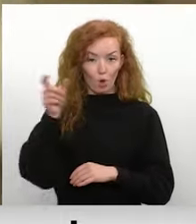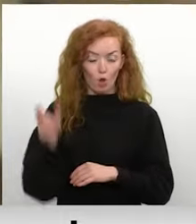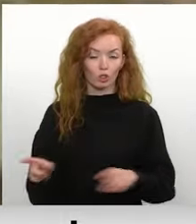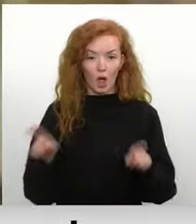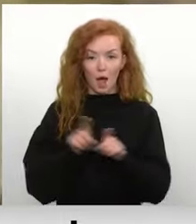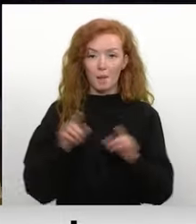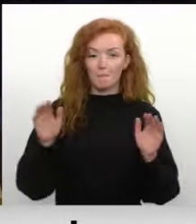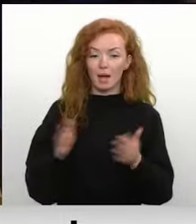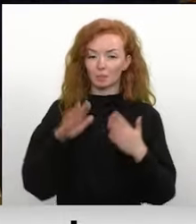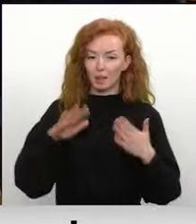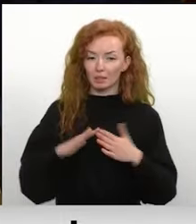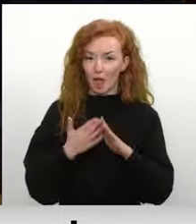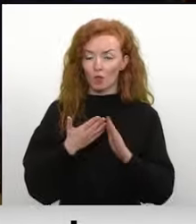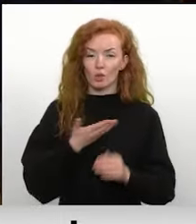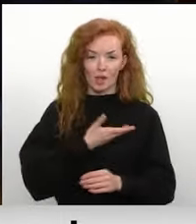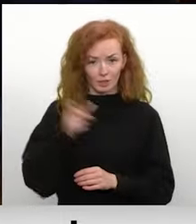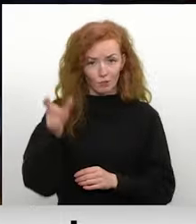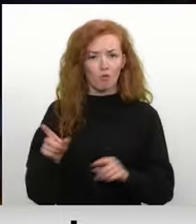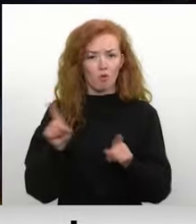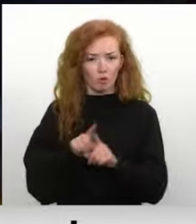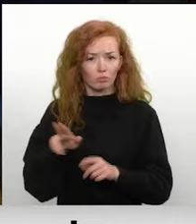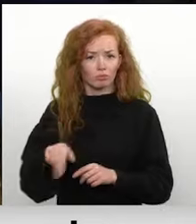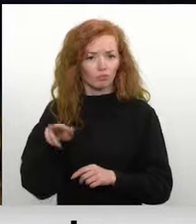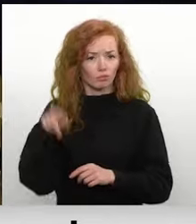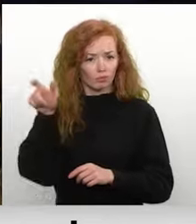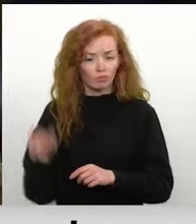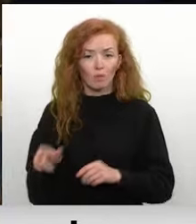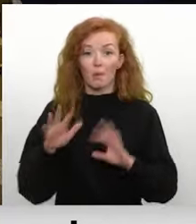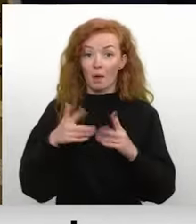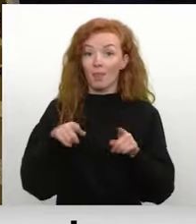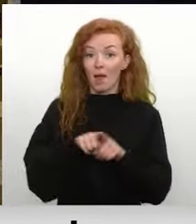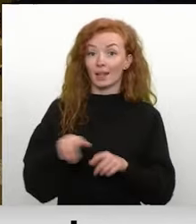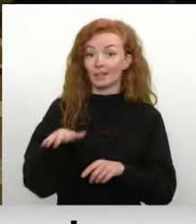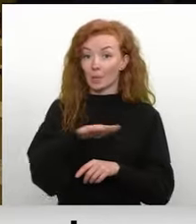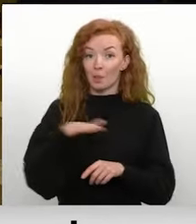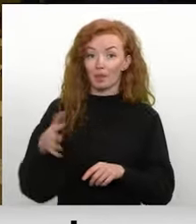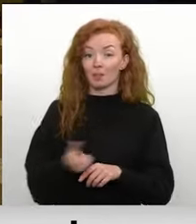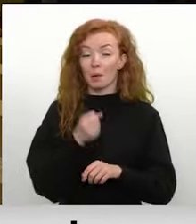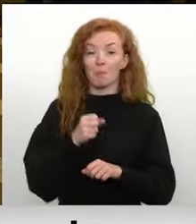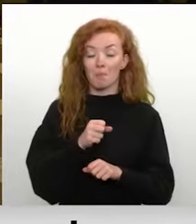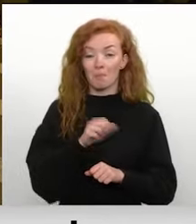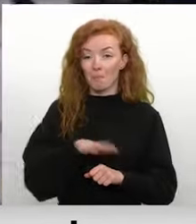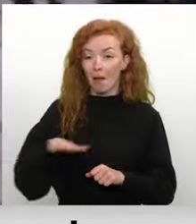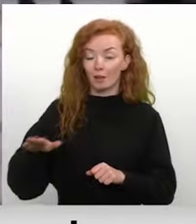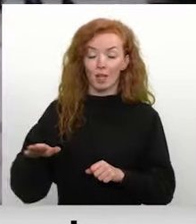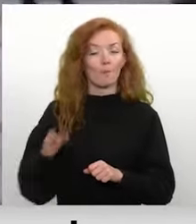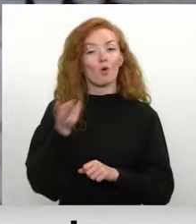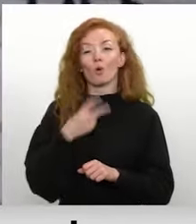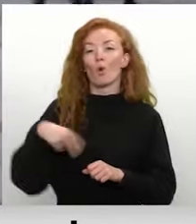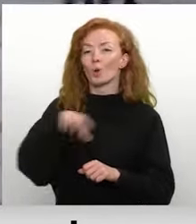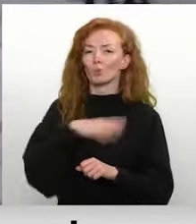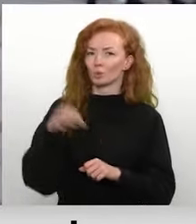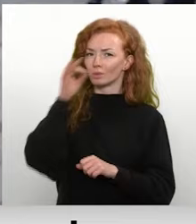mazpilsētu iedzīvotāji, arī gados vecāki cilvēki, bet arī ģimenes ar bērniem. Un lūk, ko mums